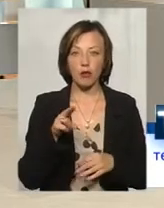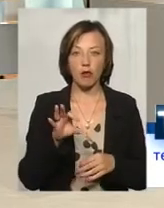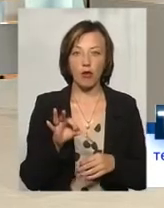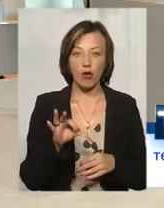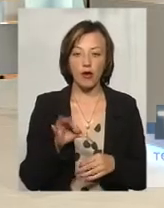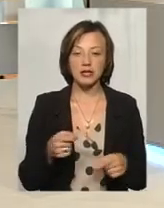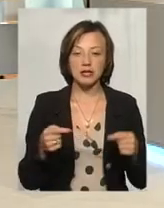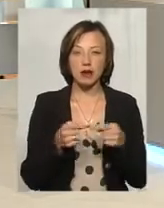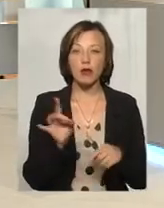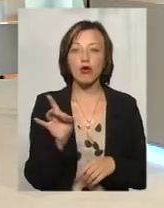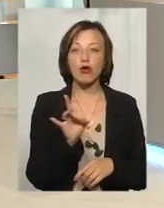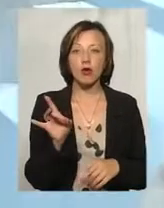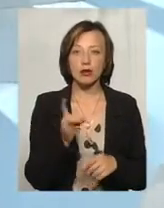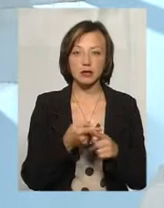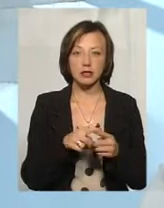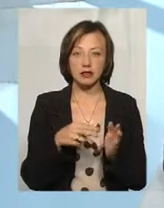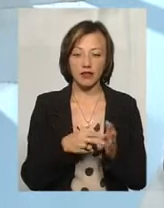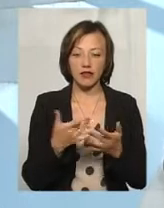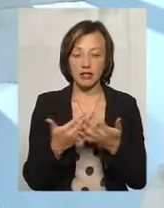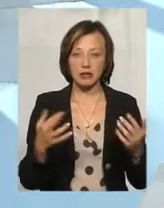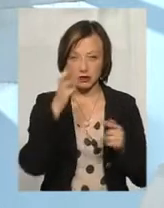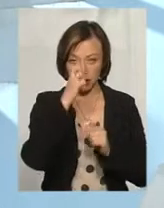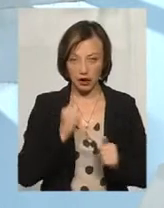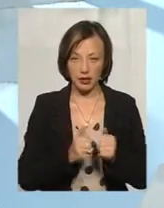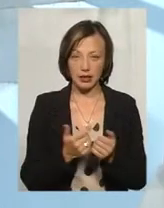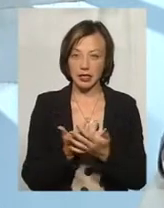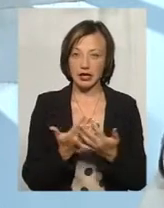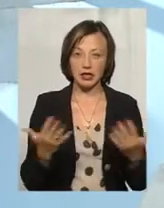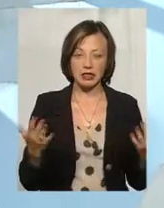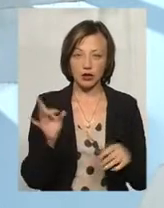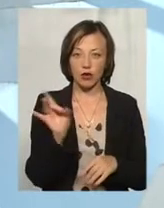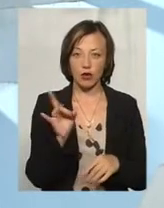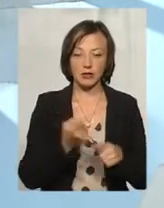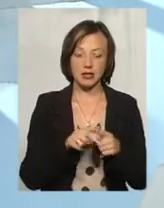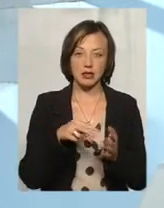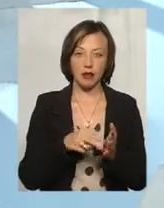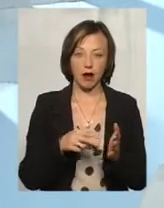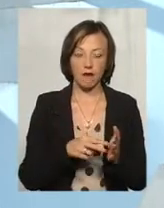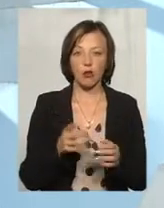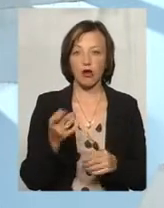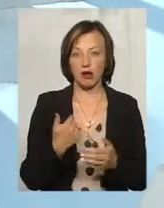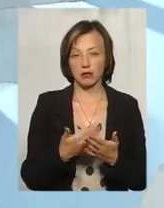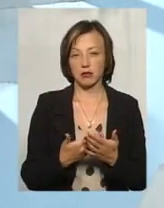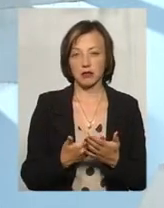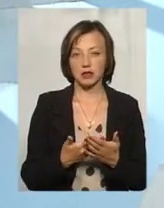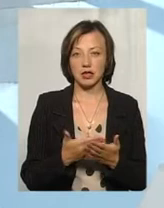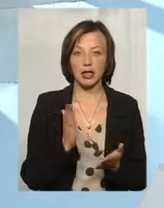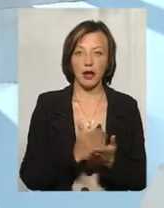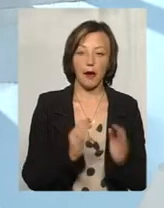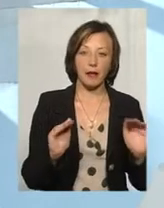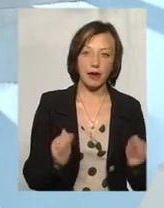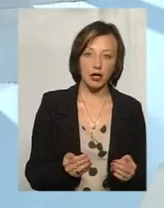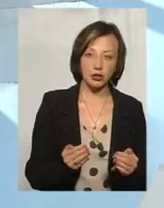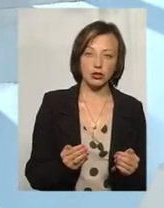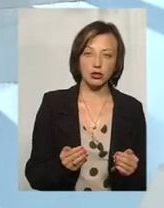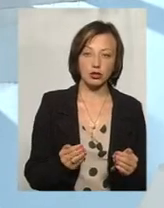саме величині цієї ставки. В різних країнах є різні величини цих ставок. Причому як є менші,